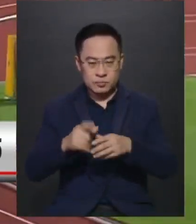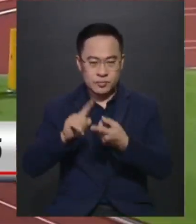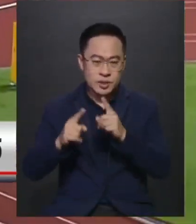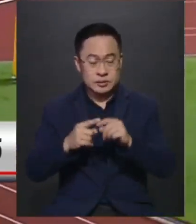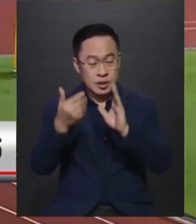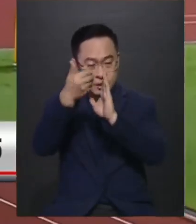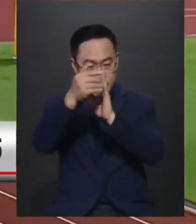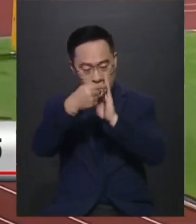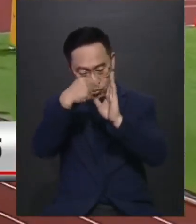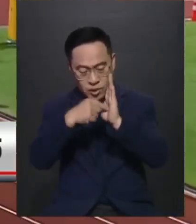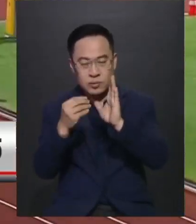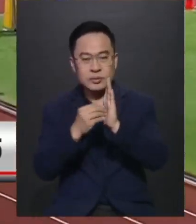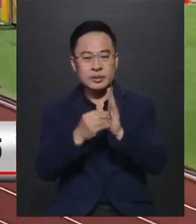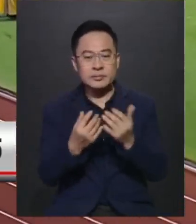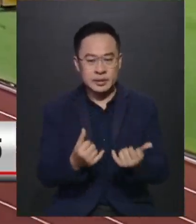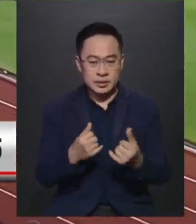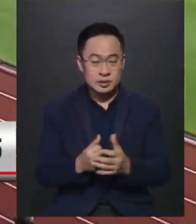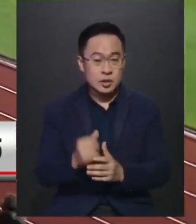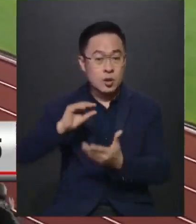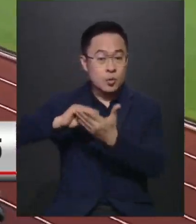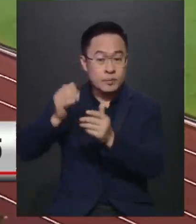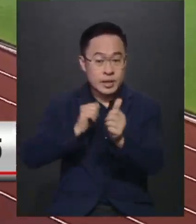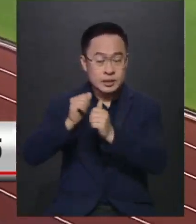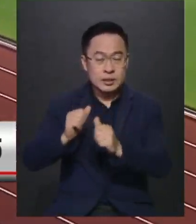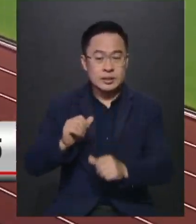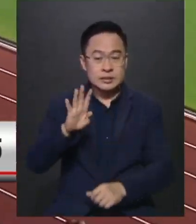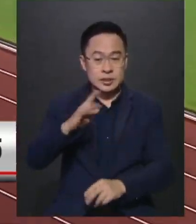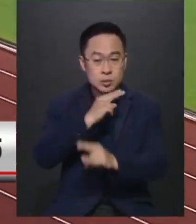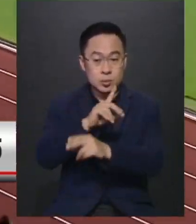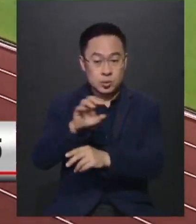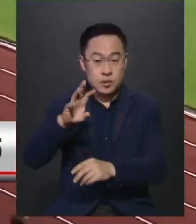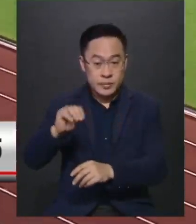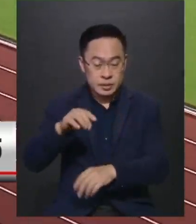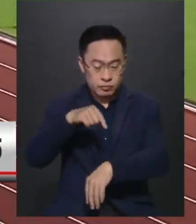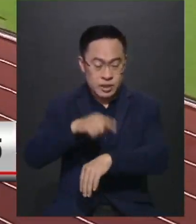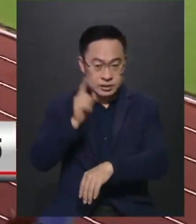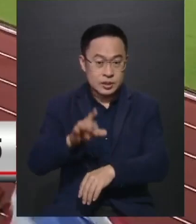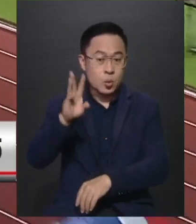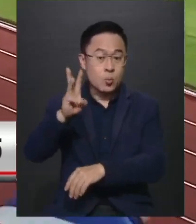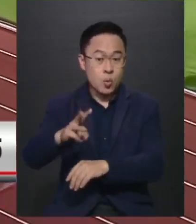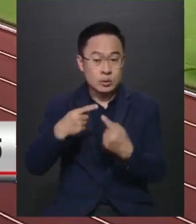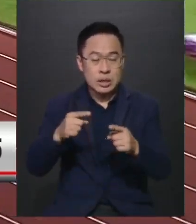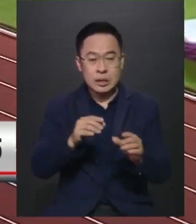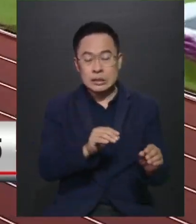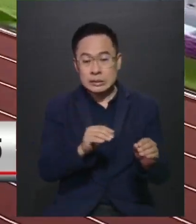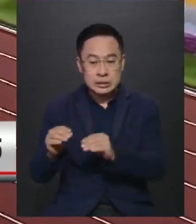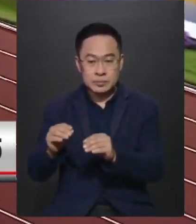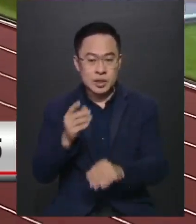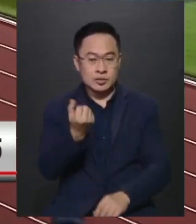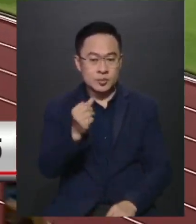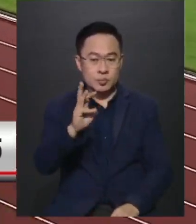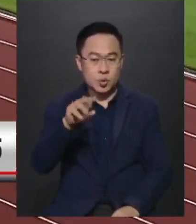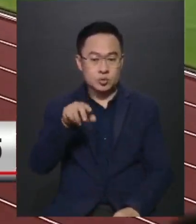รม 4x100 ของชายเนี่ยตามโปรแกรมคือ18 นาฬิกาแต่กว่าจะวิ่งจริงๆเนี่ยเกือบเลทไปเกือบครึ่งชั่วโม